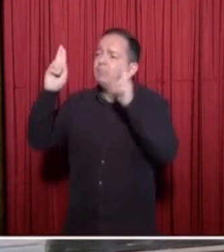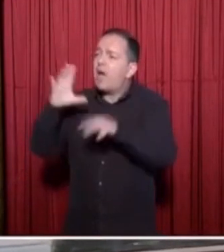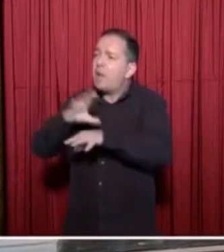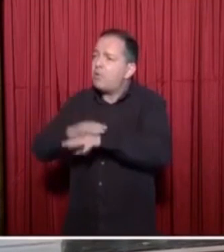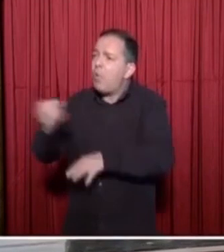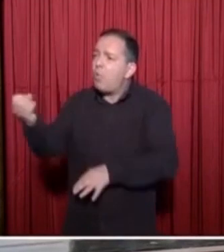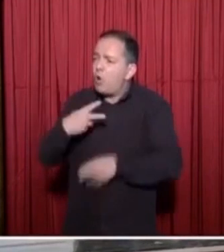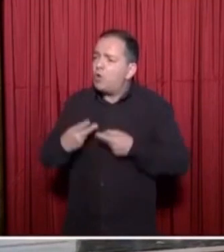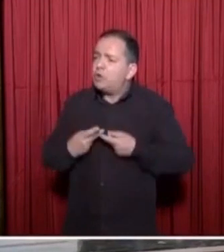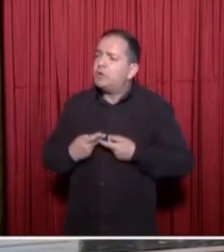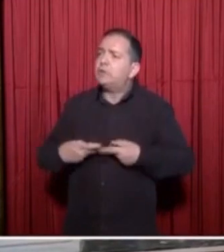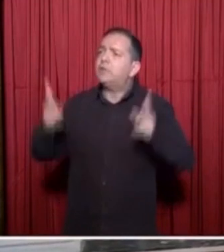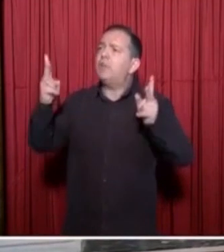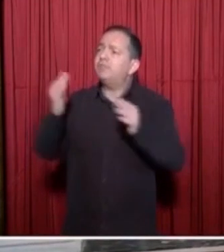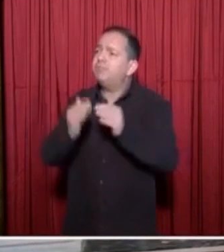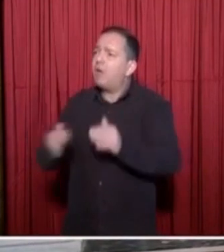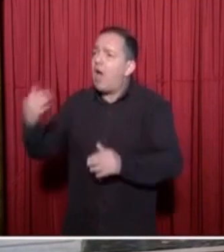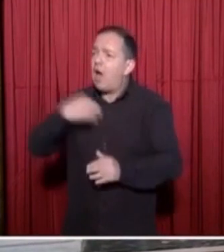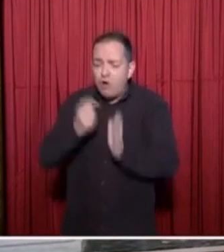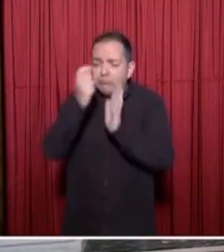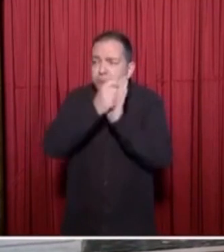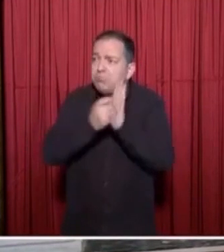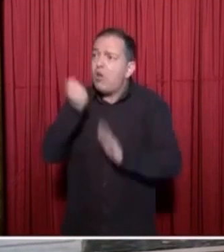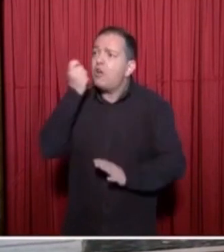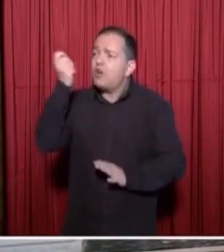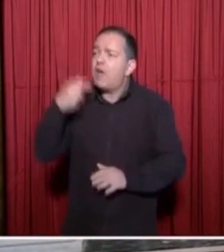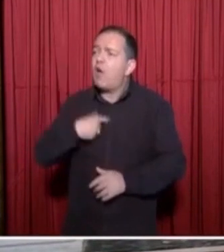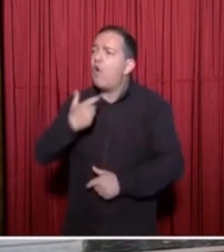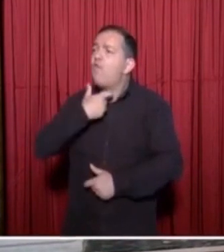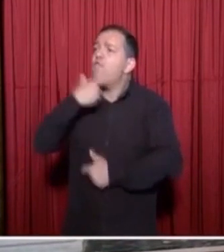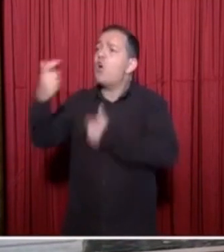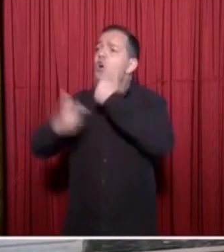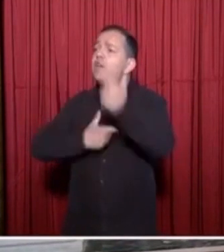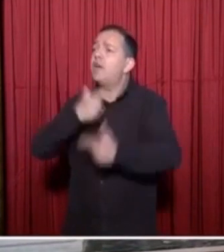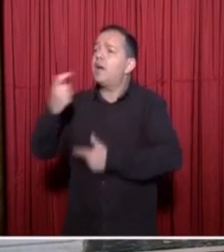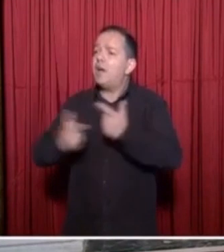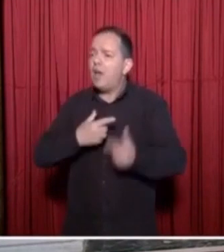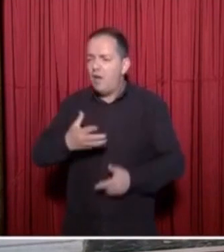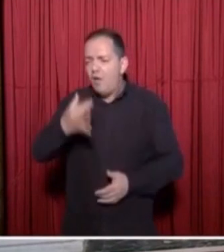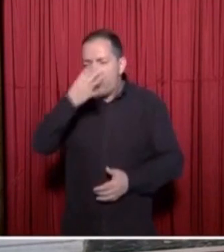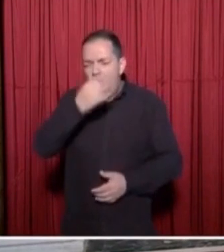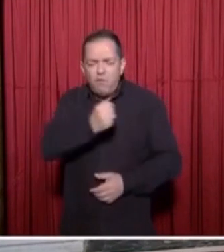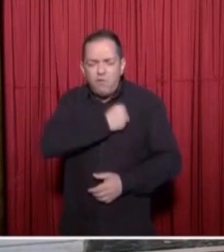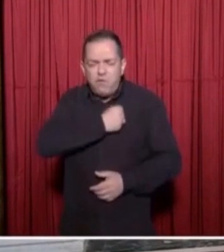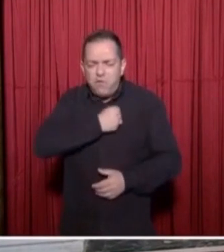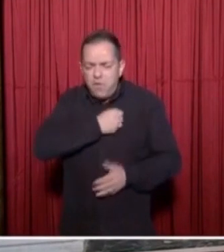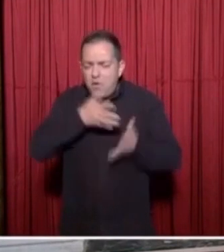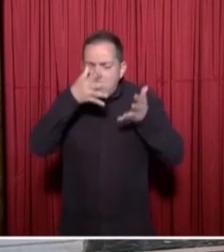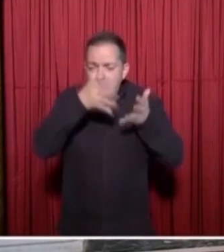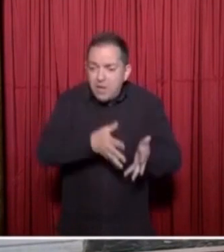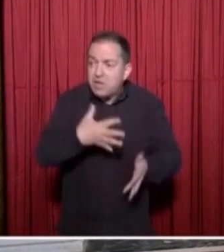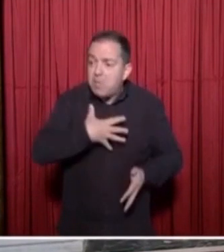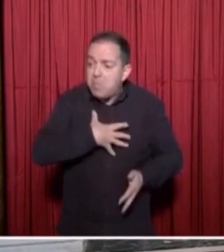ως δεσπότης παράσχης, των οφλημάτων κράζων τη σωτή, εκ του βορβόρου